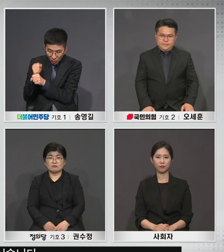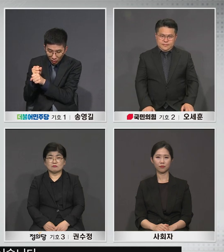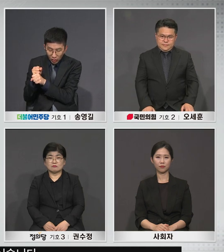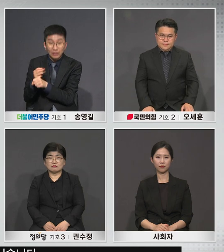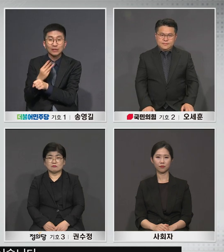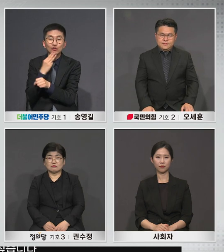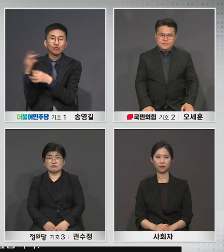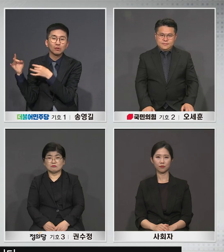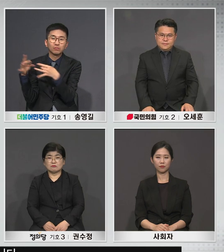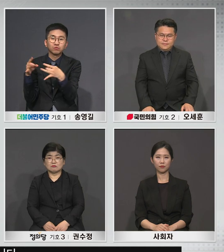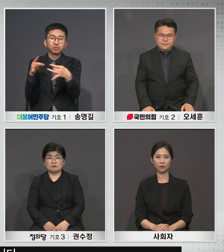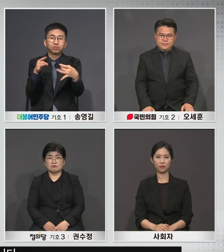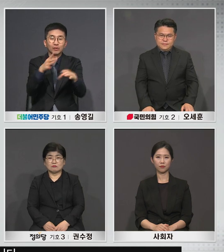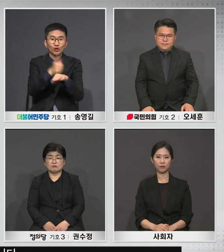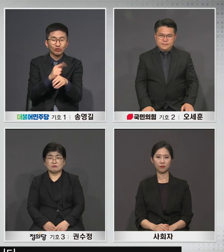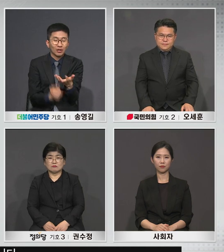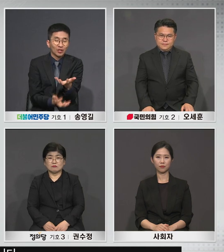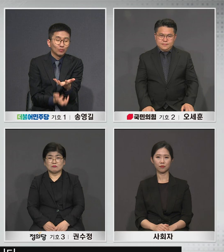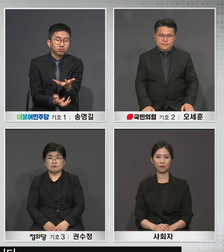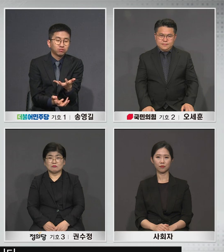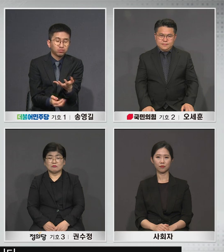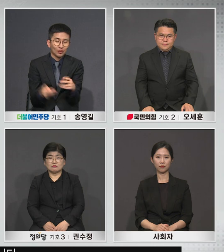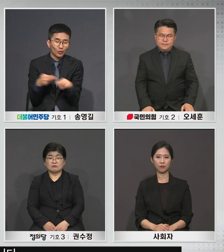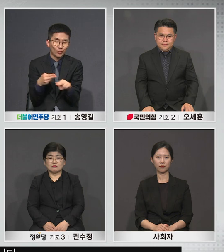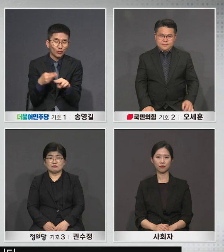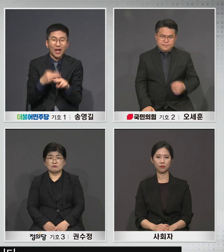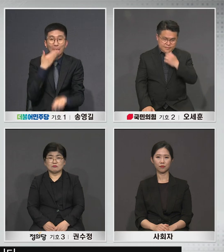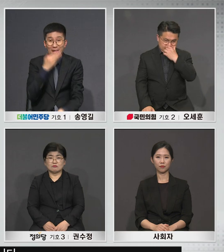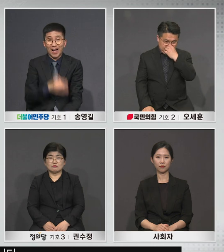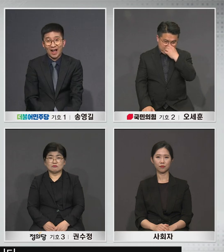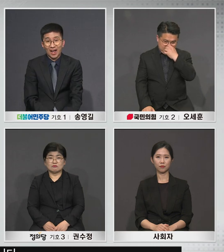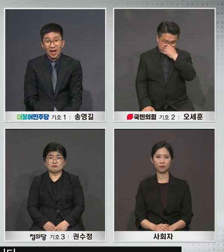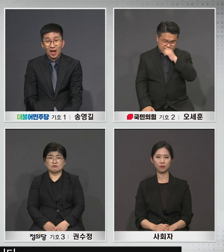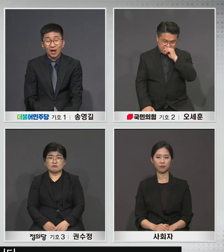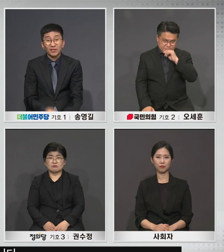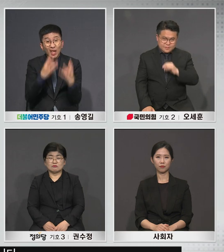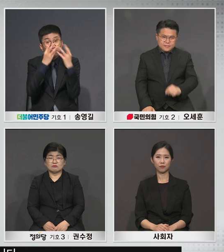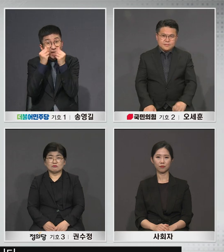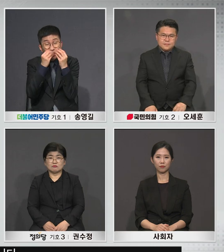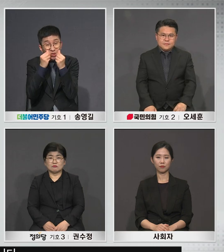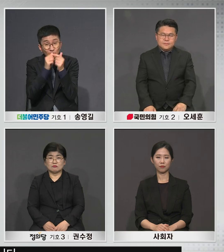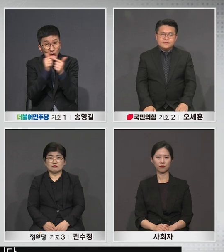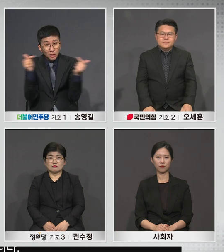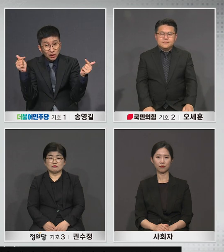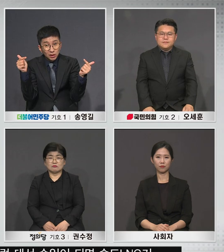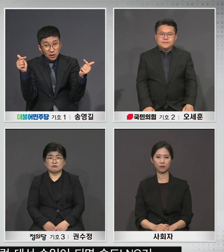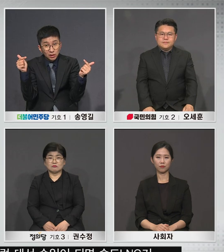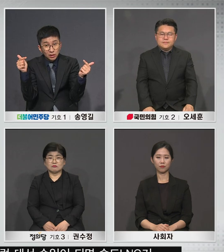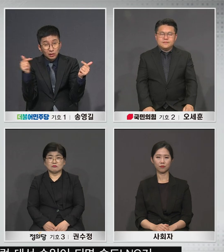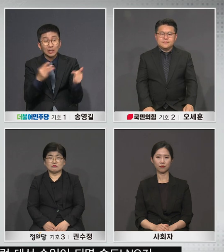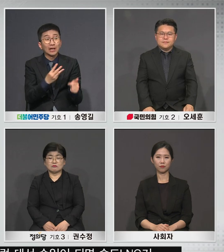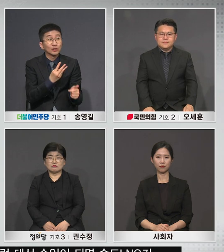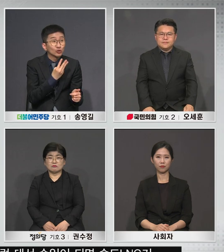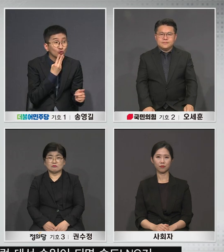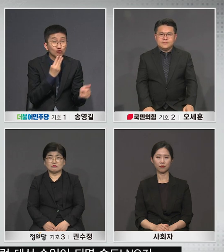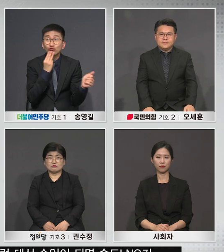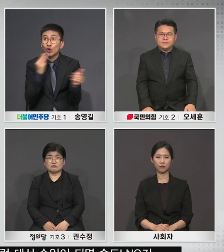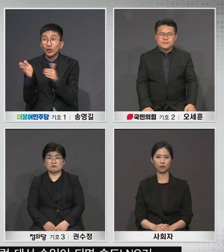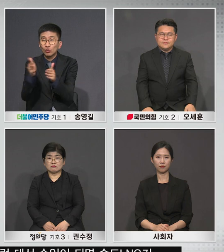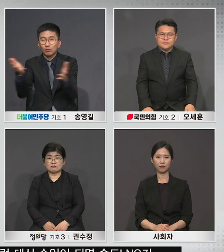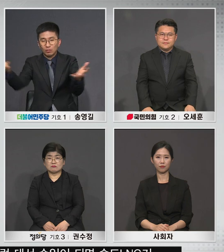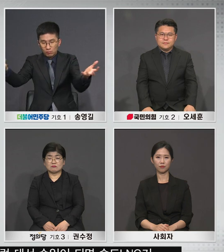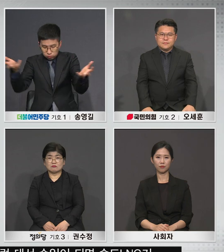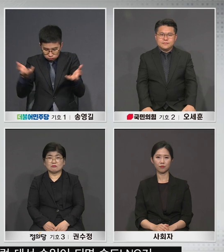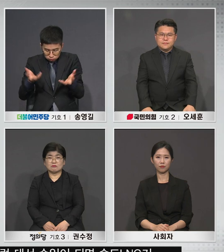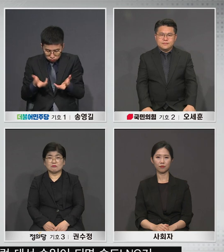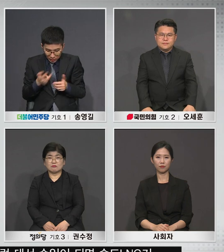가스레인지에 밥을 해먹고 있는데, 실제로 쓰레기는 인천이 서울, 경기도 쓰레기를 다 받아줘서 매립을